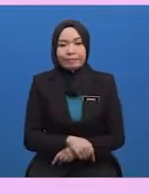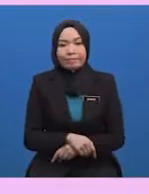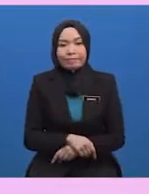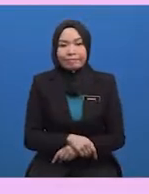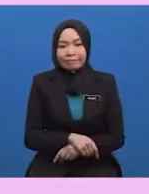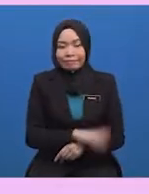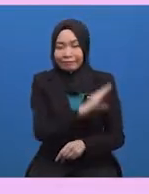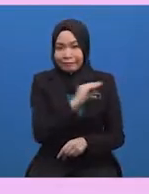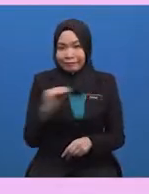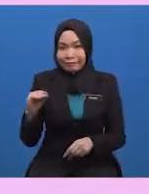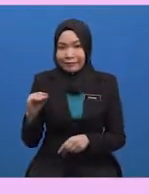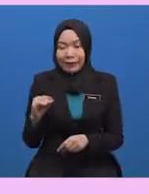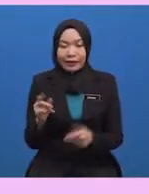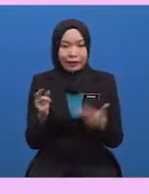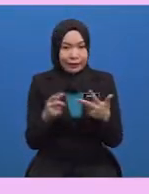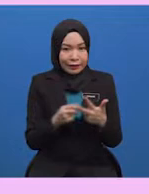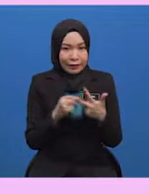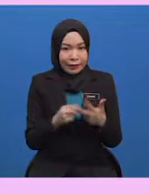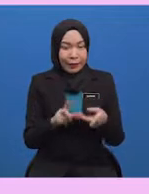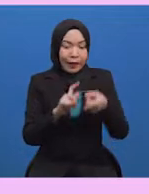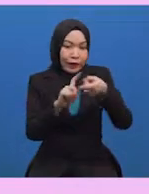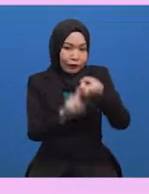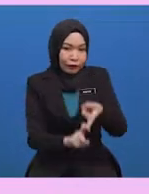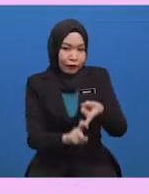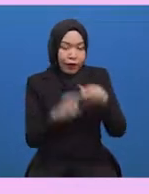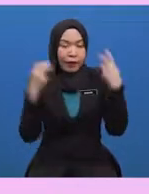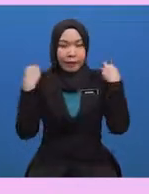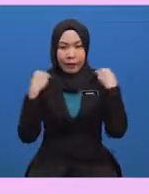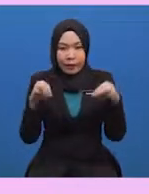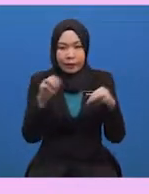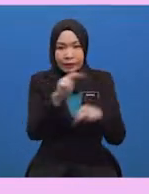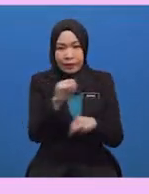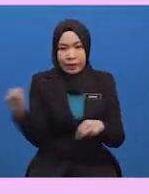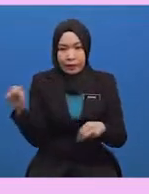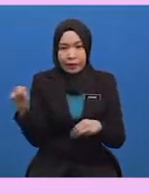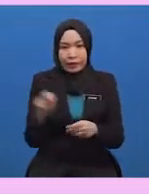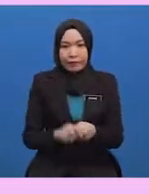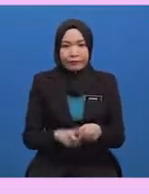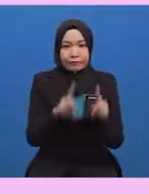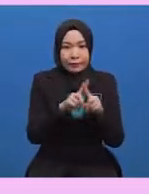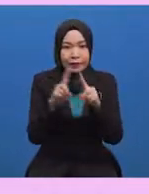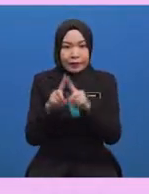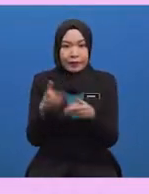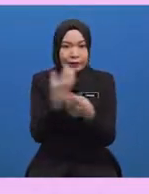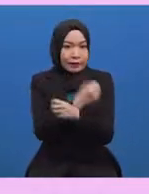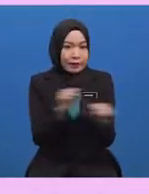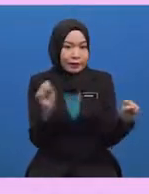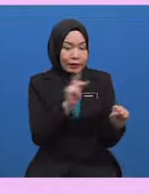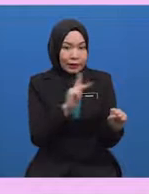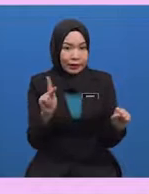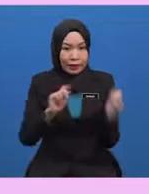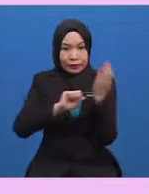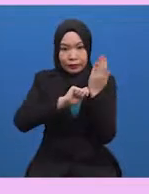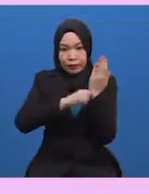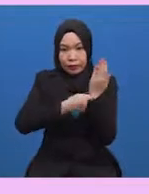Ketiga, pergantungan pasaran. Desa menyediakan sumber makanan kepada bandar,